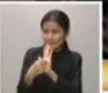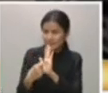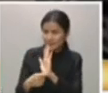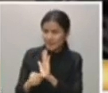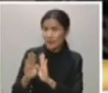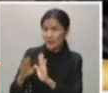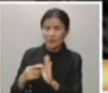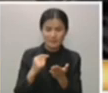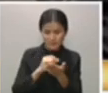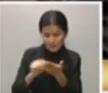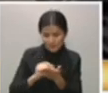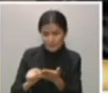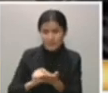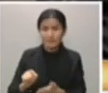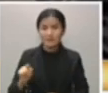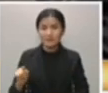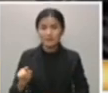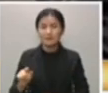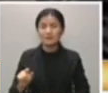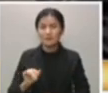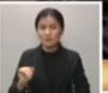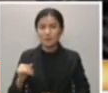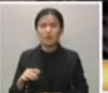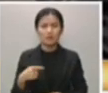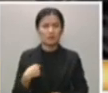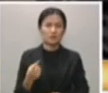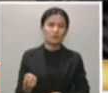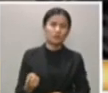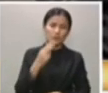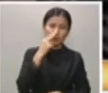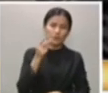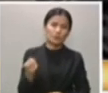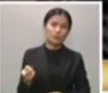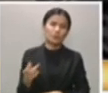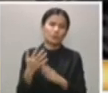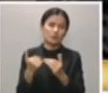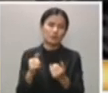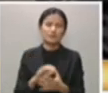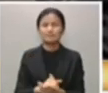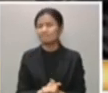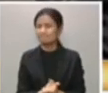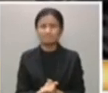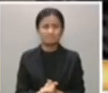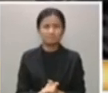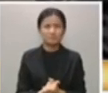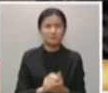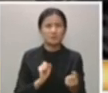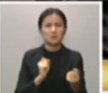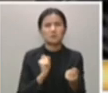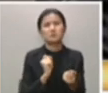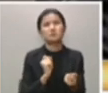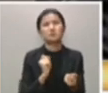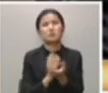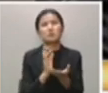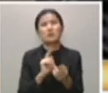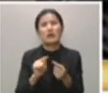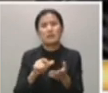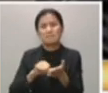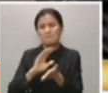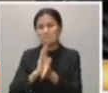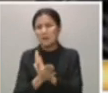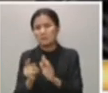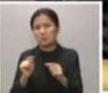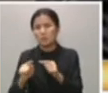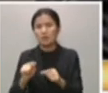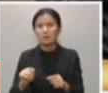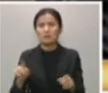พวกท่านได้ทำให้หลักการแห่งความยุติธรรมแปลงร่างเป็นหลักกูและพวกพ้อง